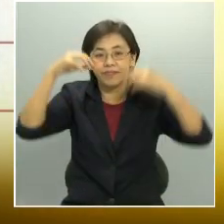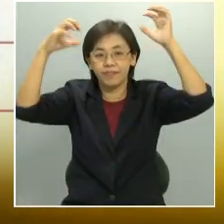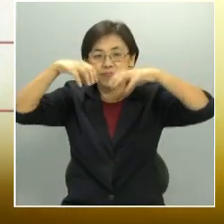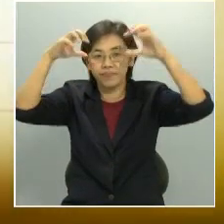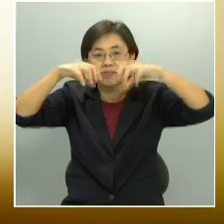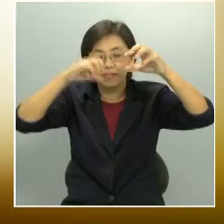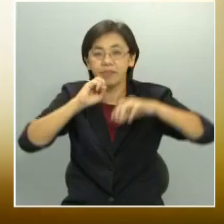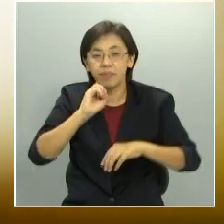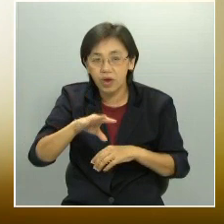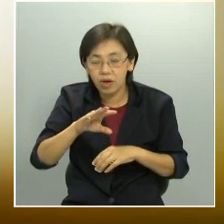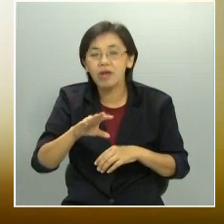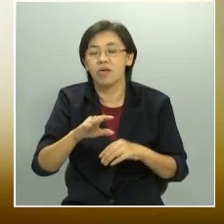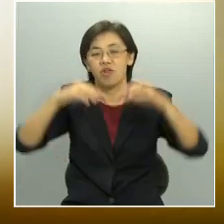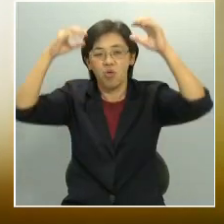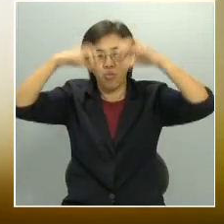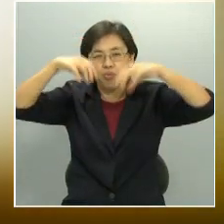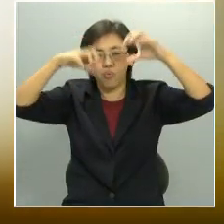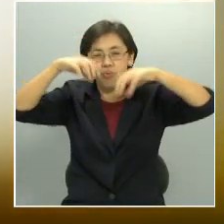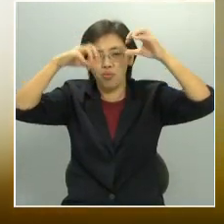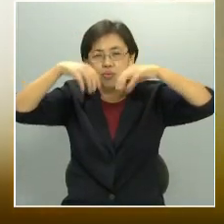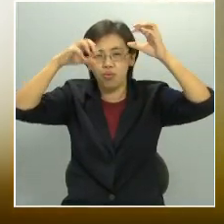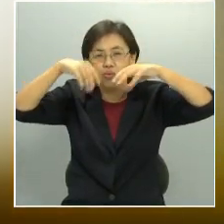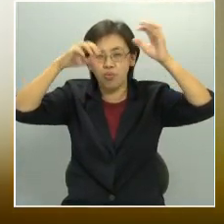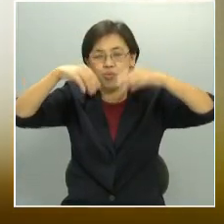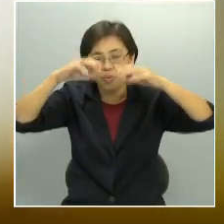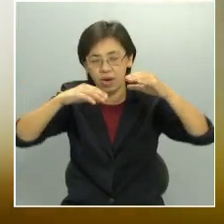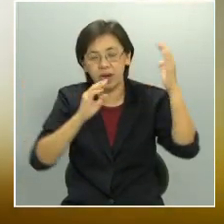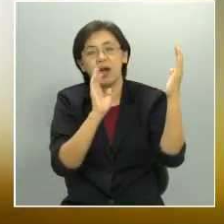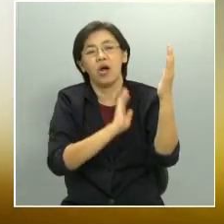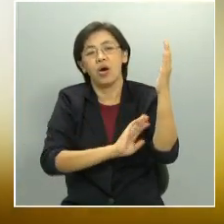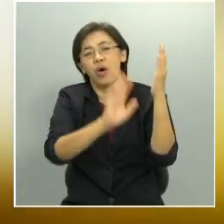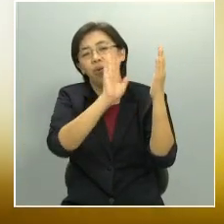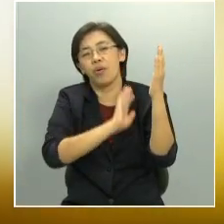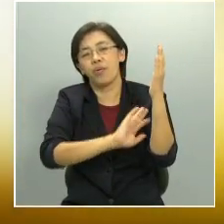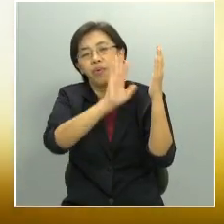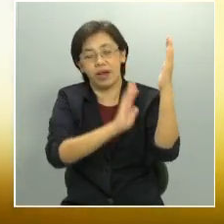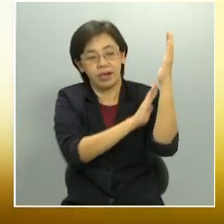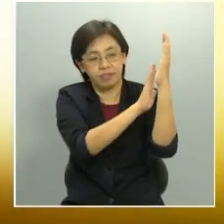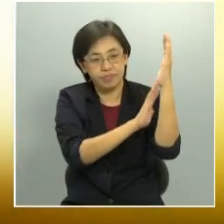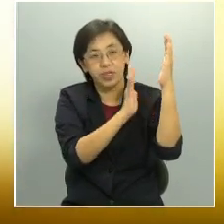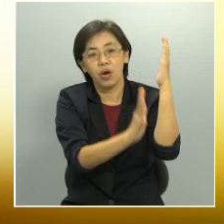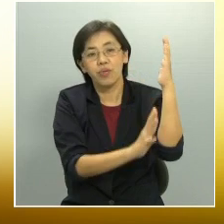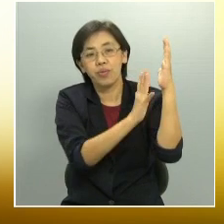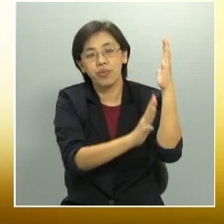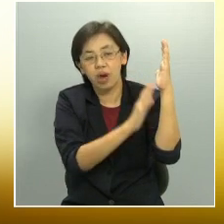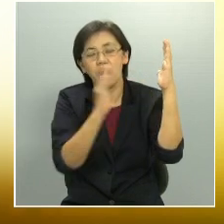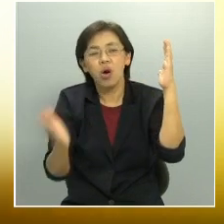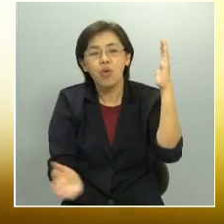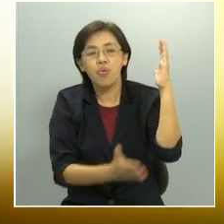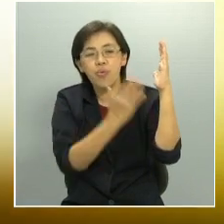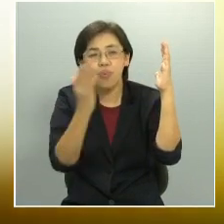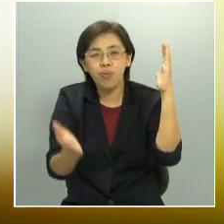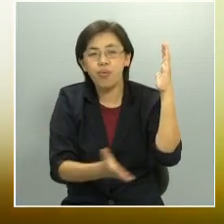ตกหนักต่อเนื่องอันเนื่องมาจากมรสุมตะวันตกเฉียงใต้พัดปกคลุมทะเลอันดามันภาคใต้และอ่าวไทยมีกำลังค่อนข้างแรง